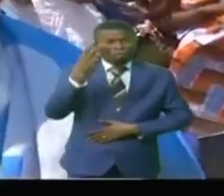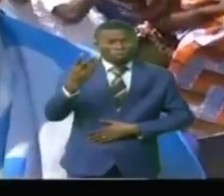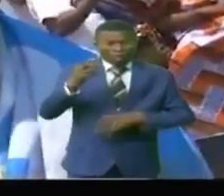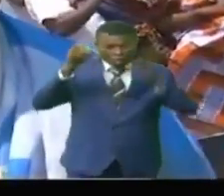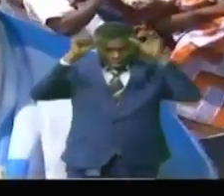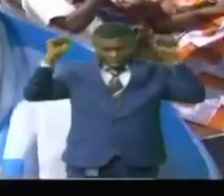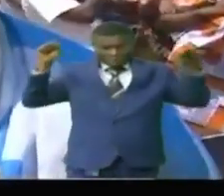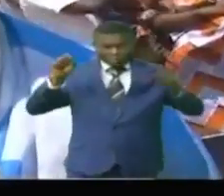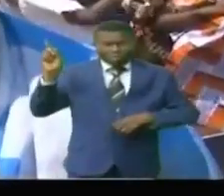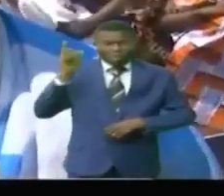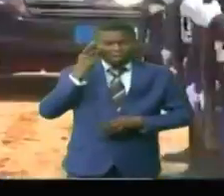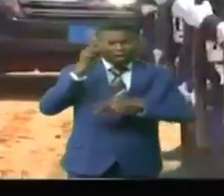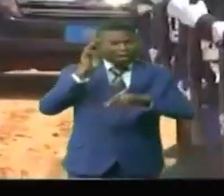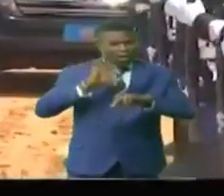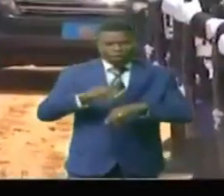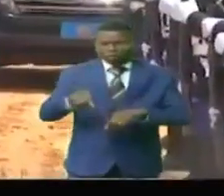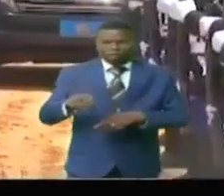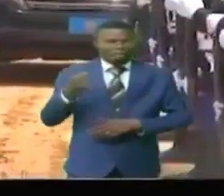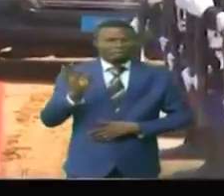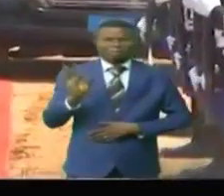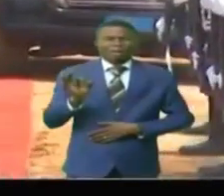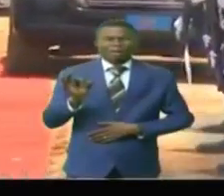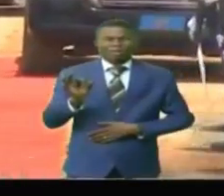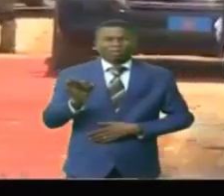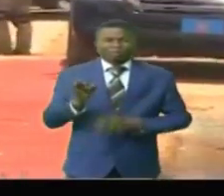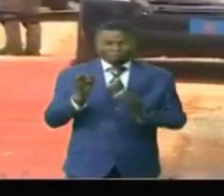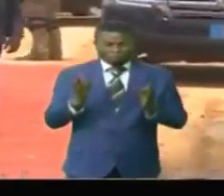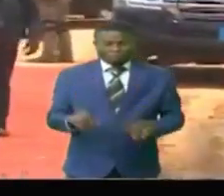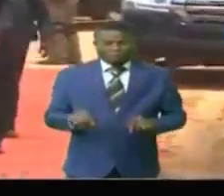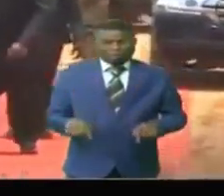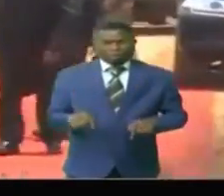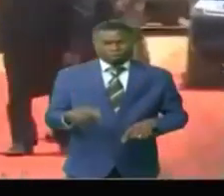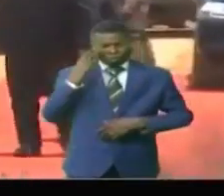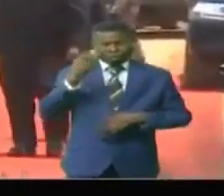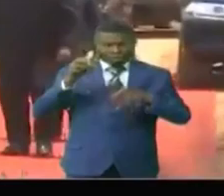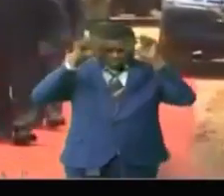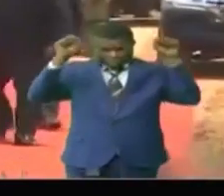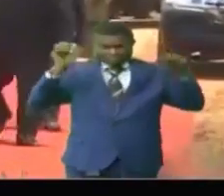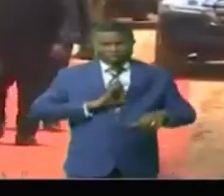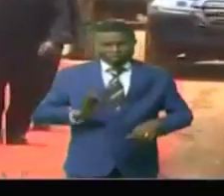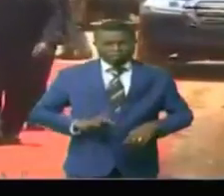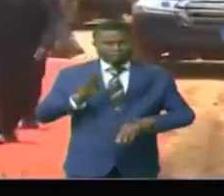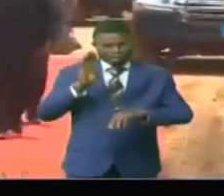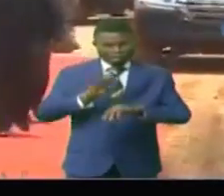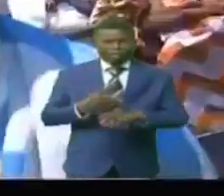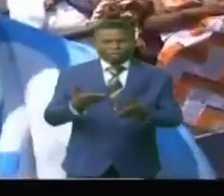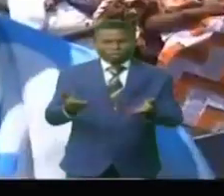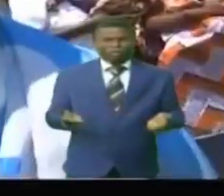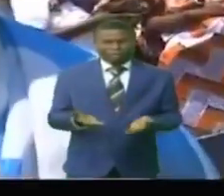président descendre dans notre territoire, dans notre terre. Mais aujourd'hui on voit le président bâtir des dons.